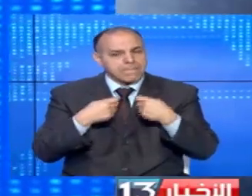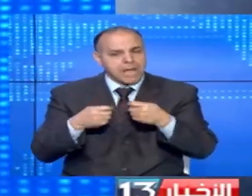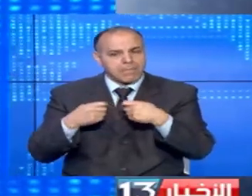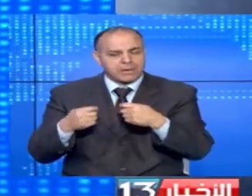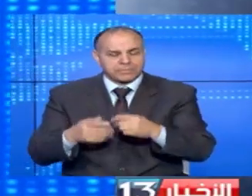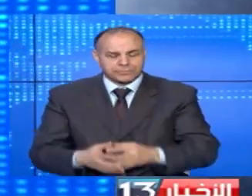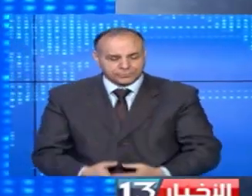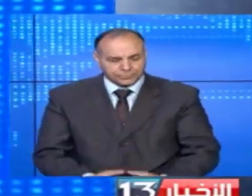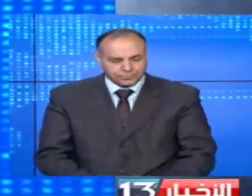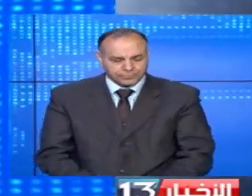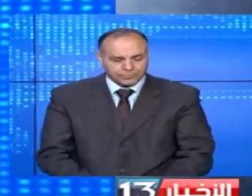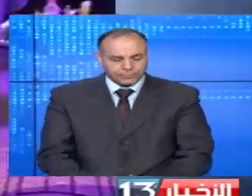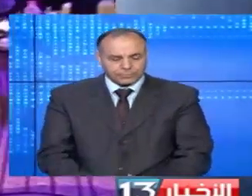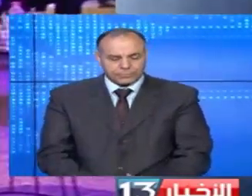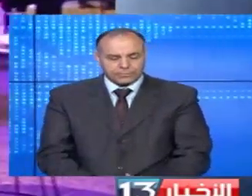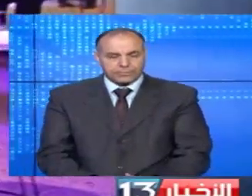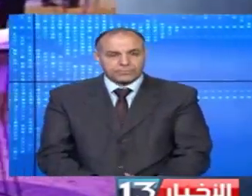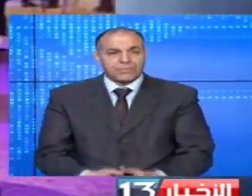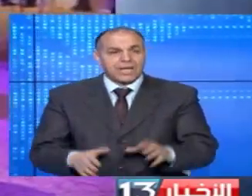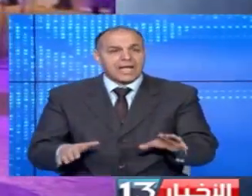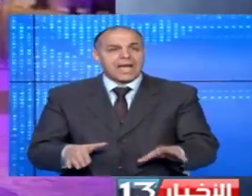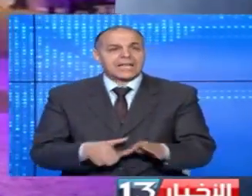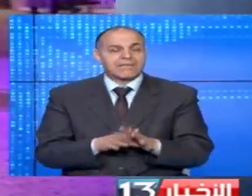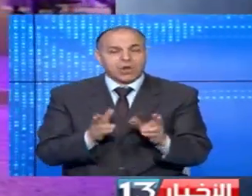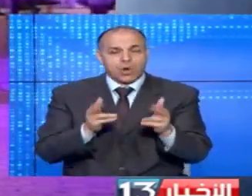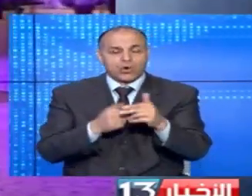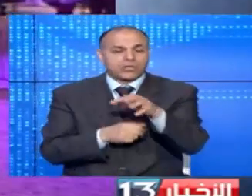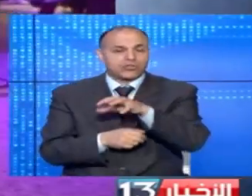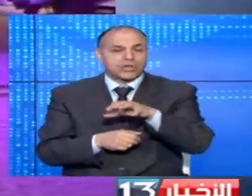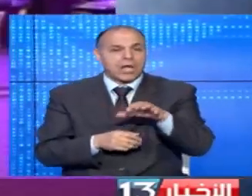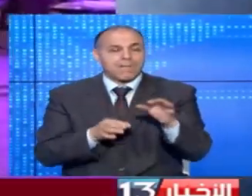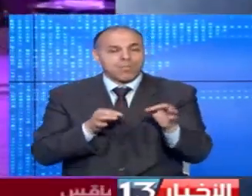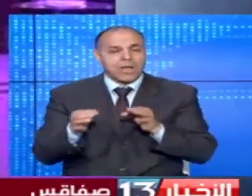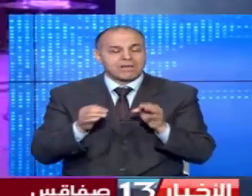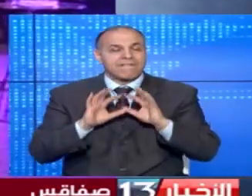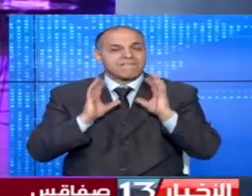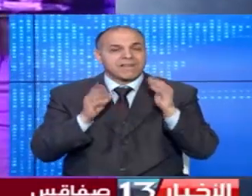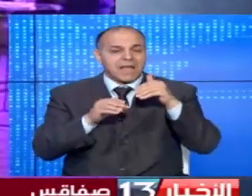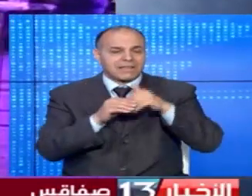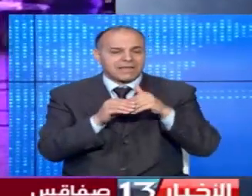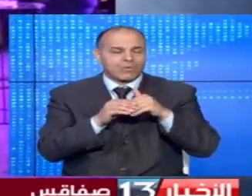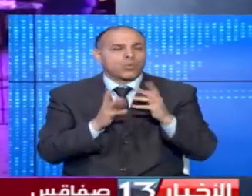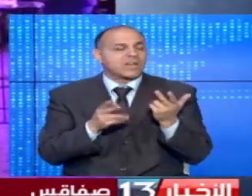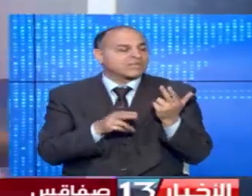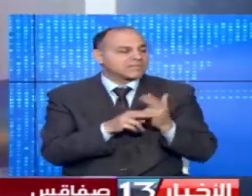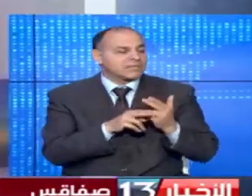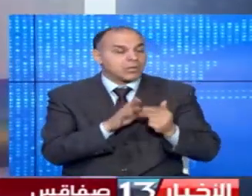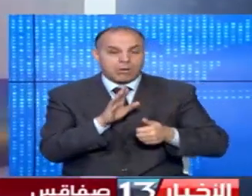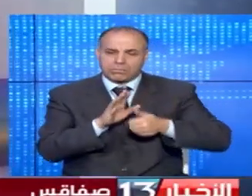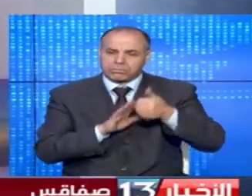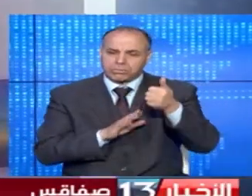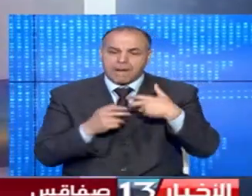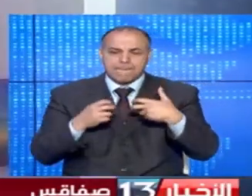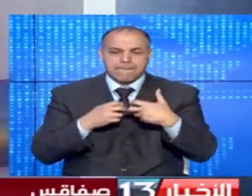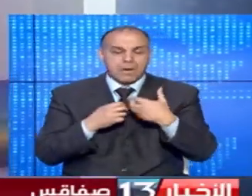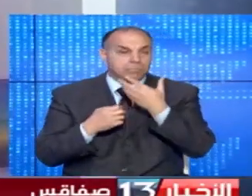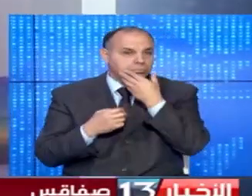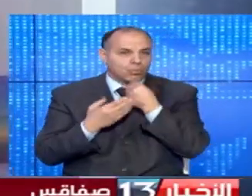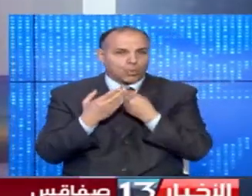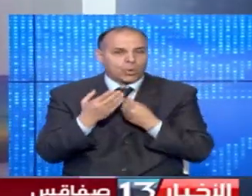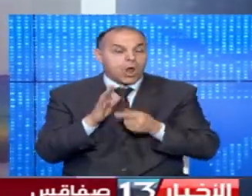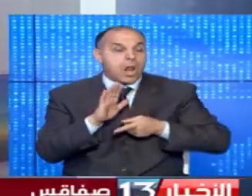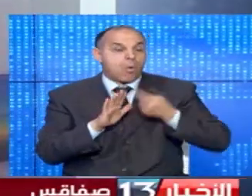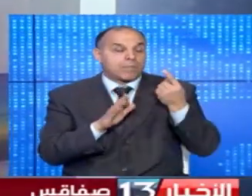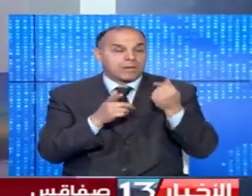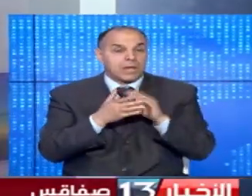لها احتفال الغرفه الجهويه لمهندسي الفضاء الداخلي تميز بمعرض ان يكون فريد من